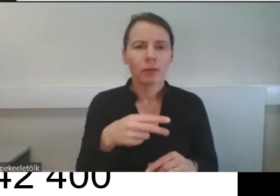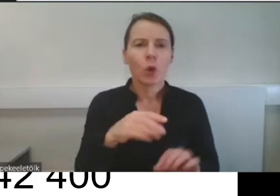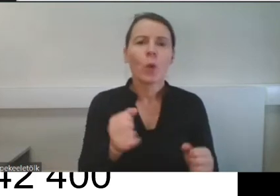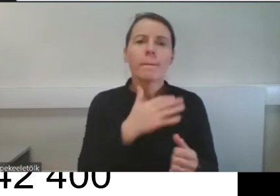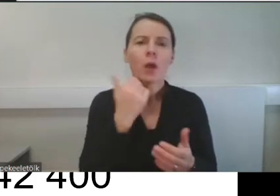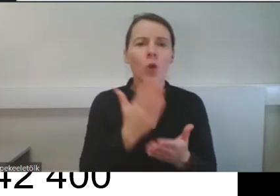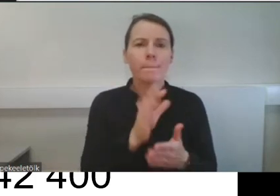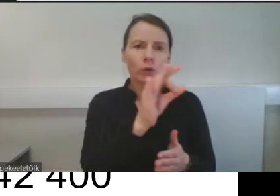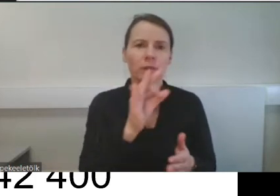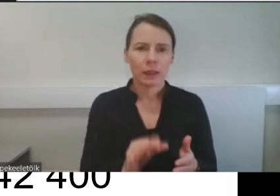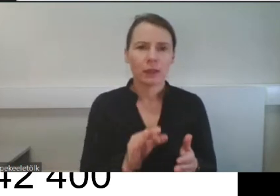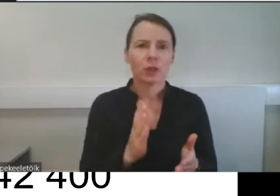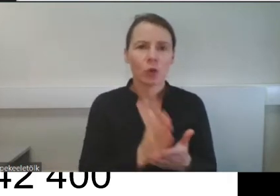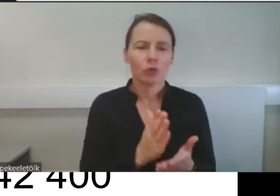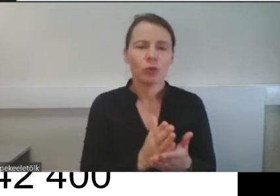Ja